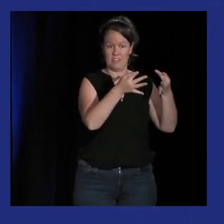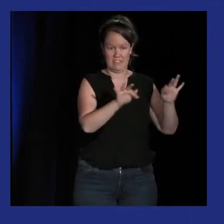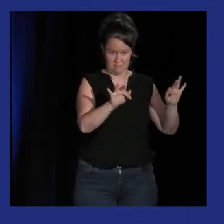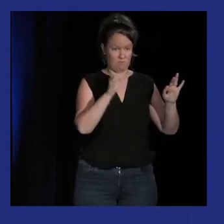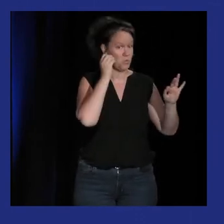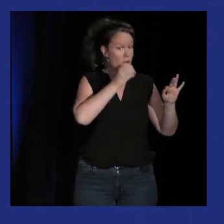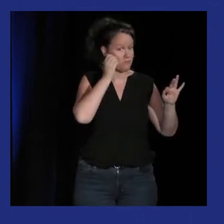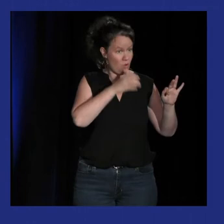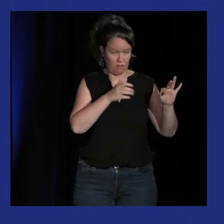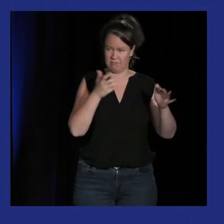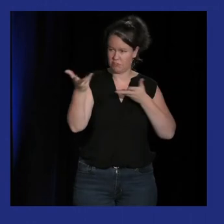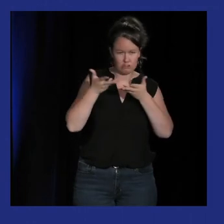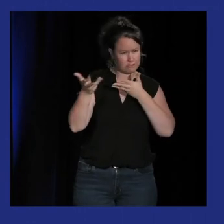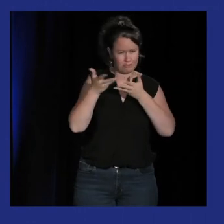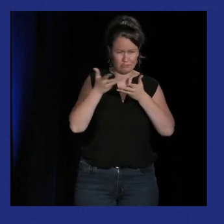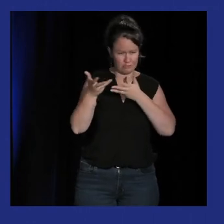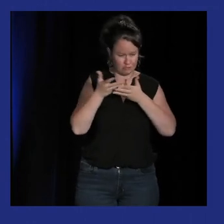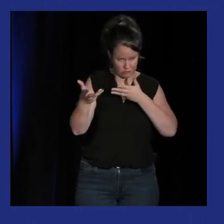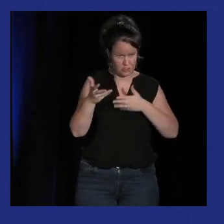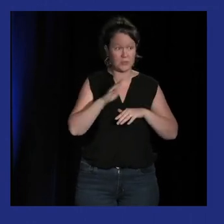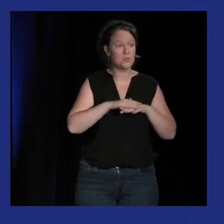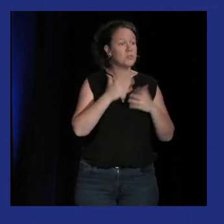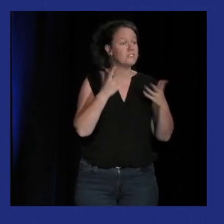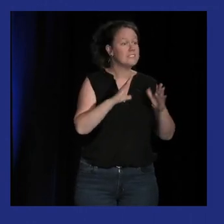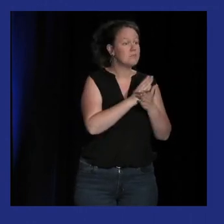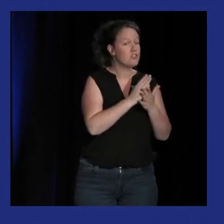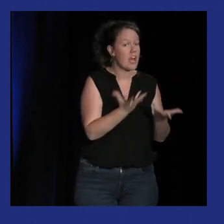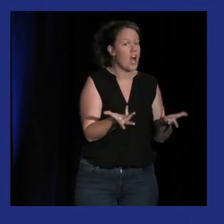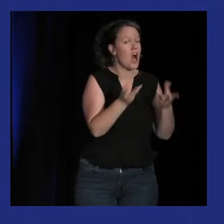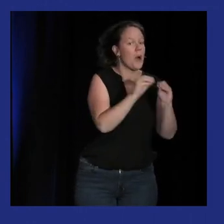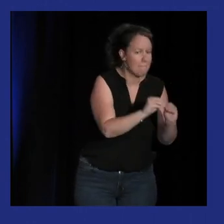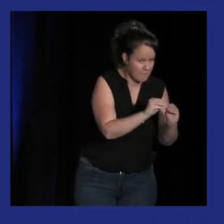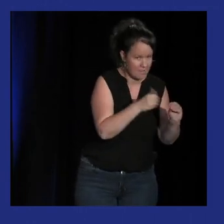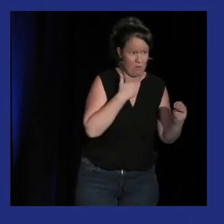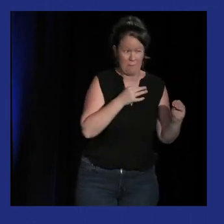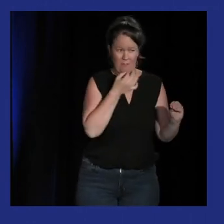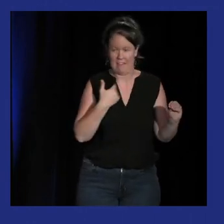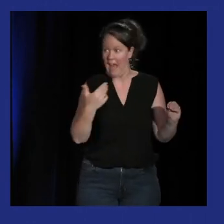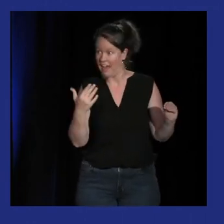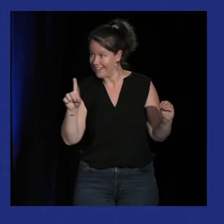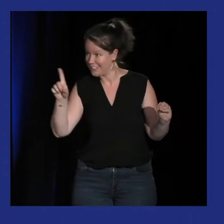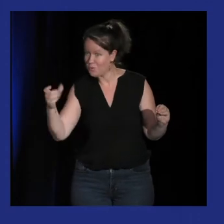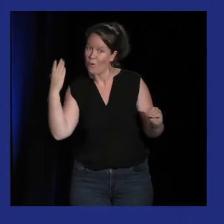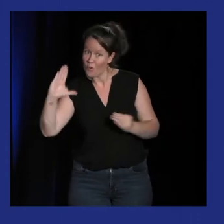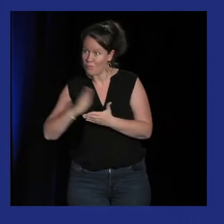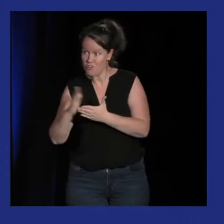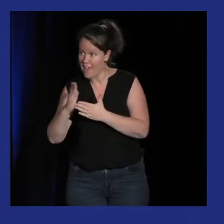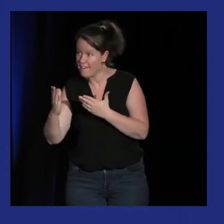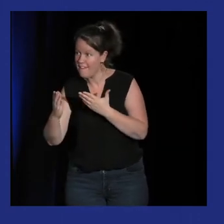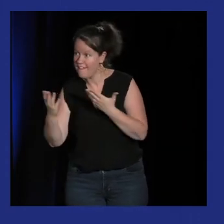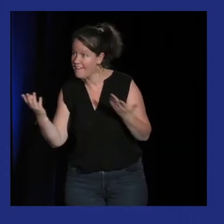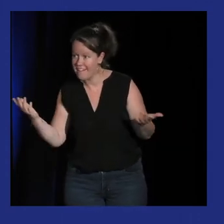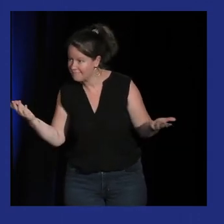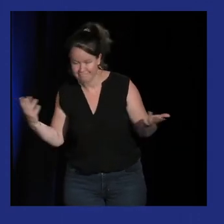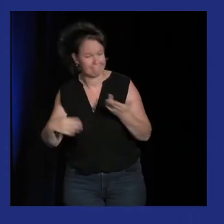et ensuite ils ont juste fait l'autruche sur toutes mes autres questions et ils m'ont plus jamais répondu voilà donc ce qui donne la mesure du problème